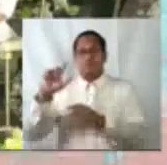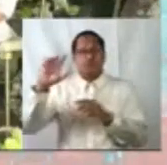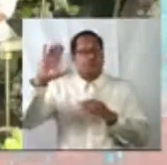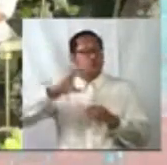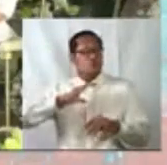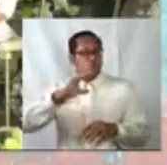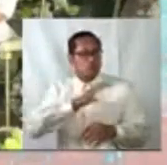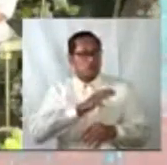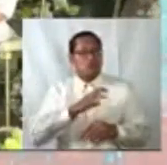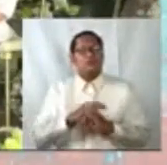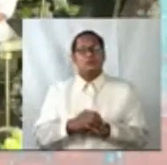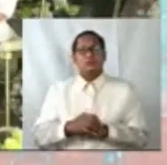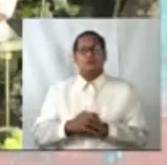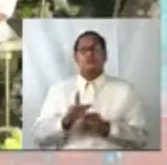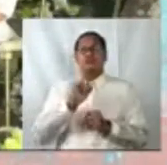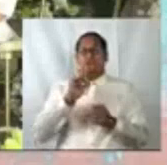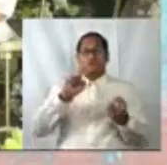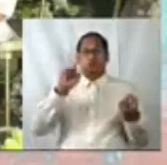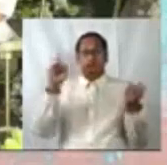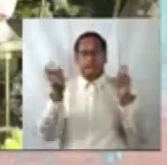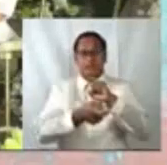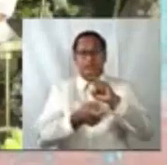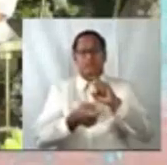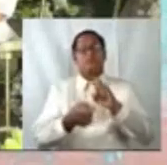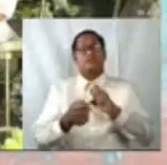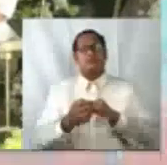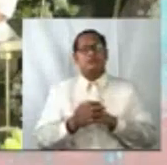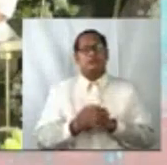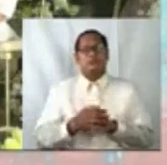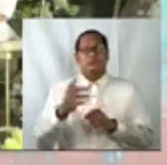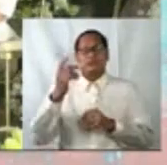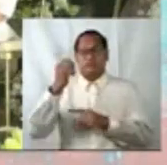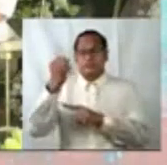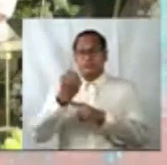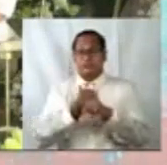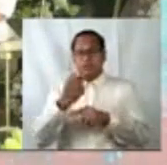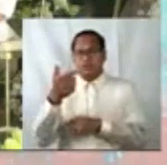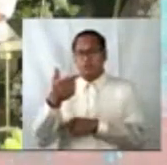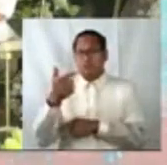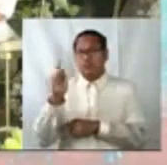Congress to ratify on September